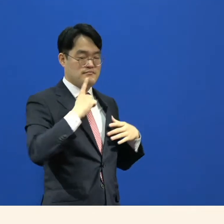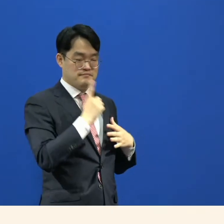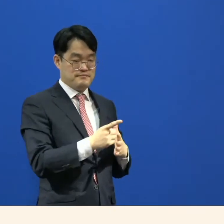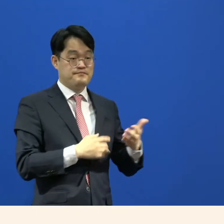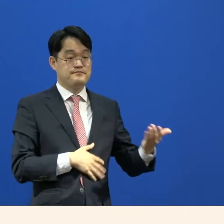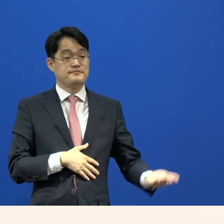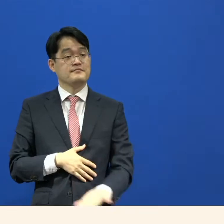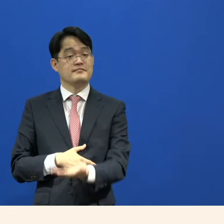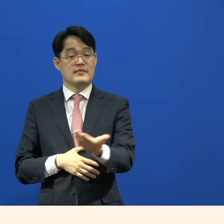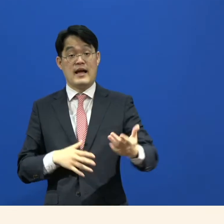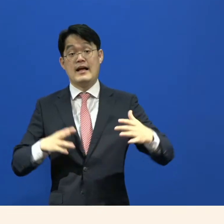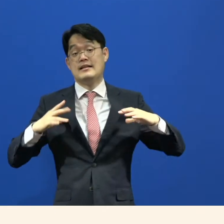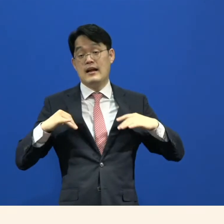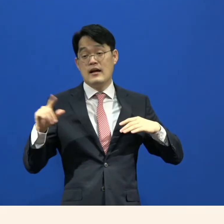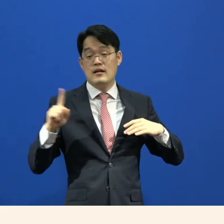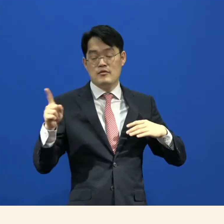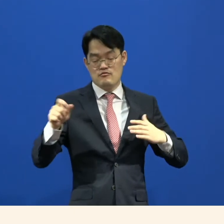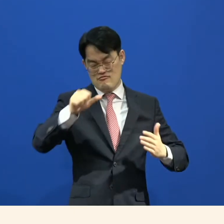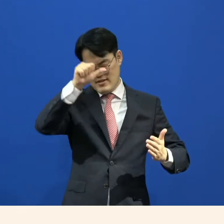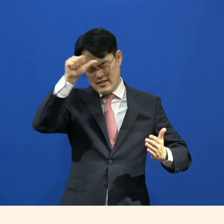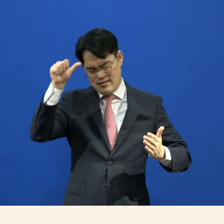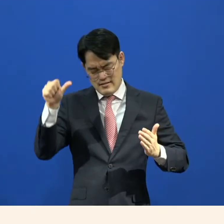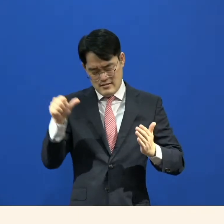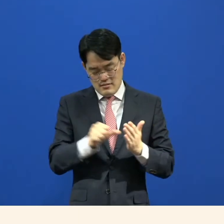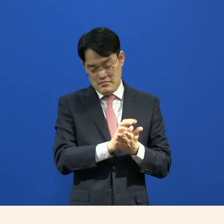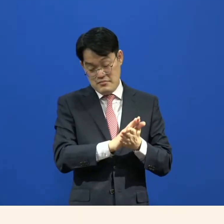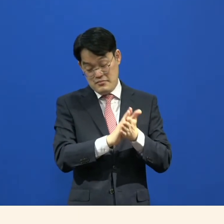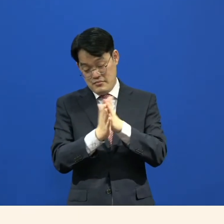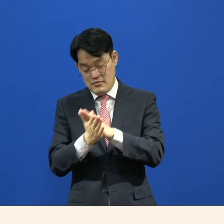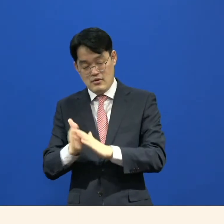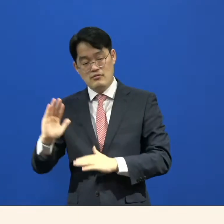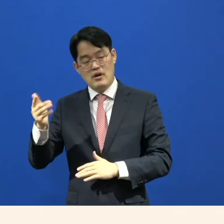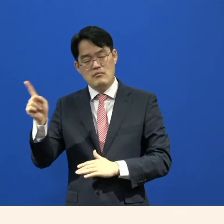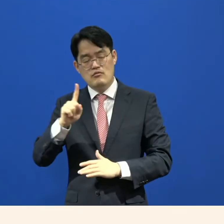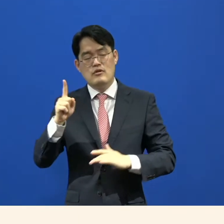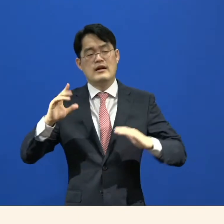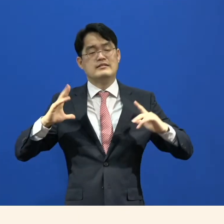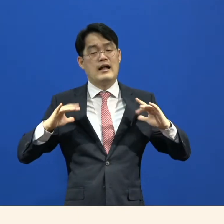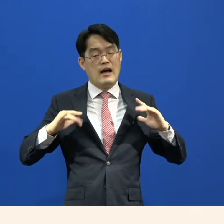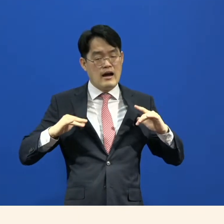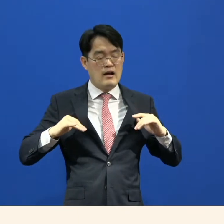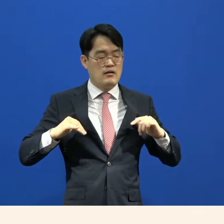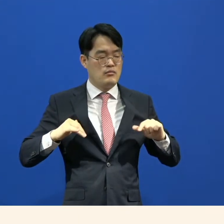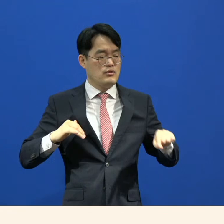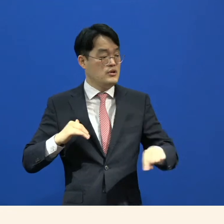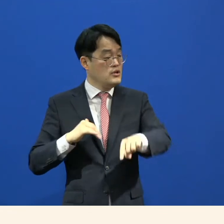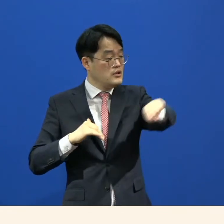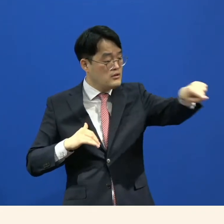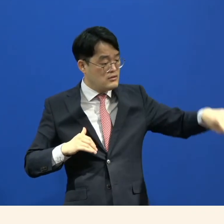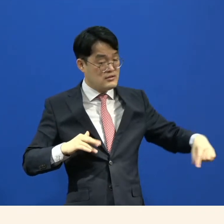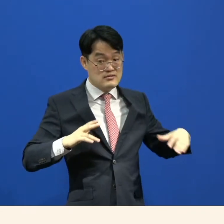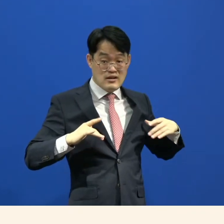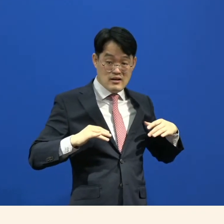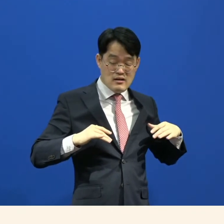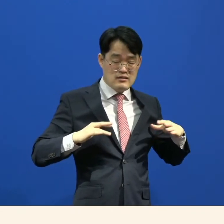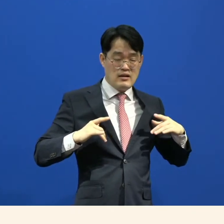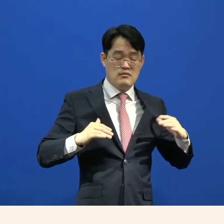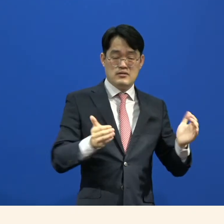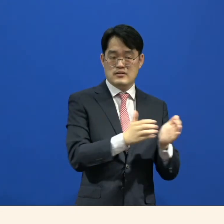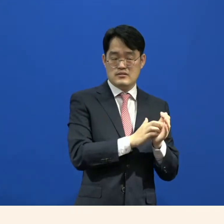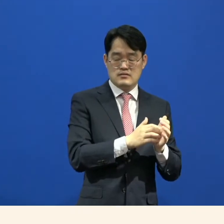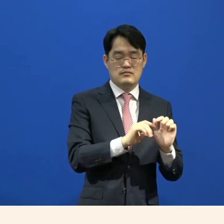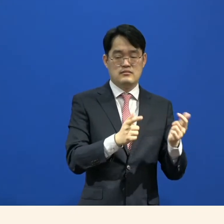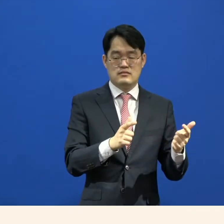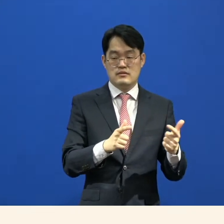여러분, 자랑하는 것이 인생을 바꿉니다. 무엇을 자랑을 할 것인가에 그 인생이 결정됩니다. 자랑으로 끝나지 않습니다.